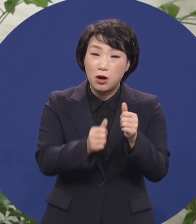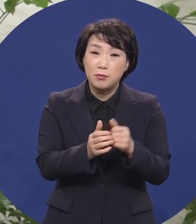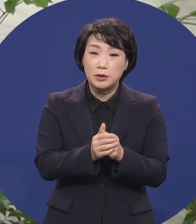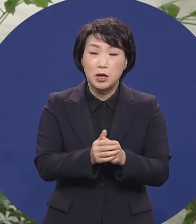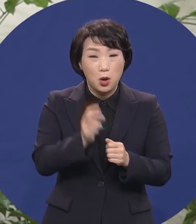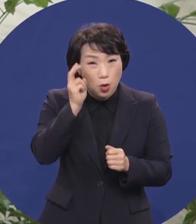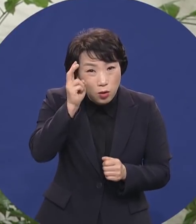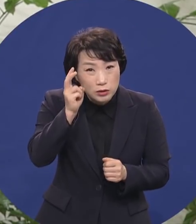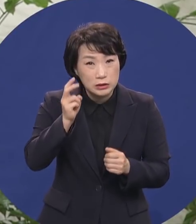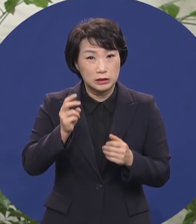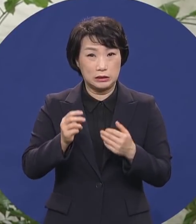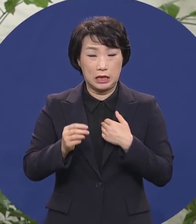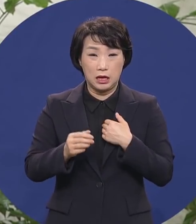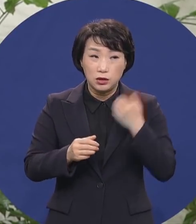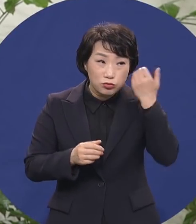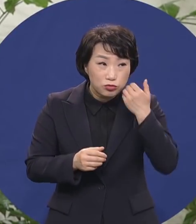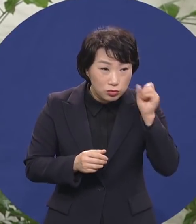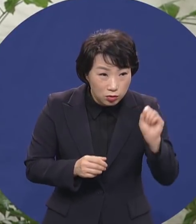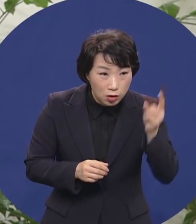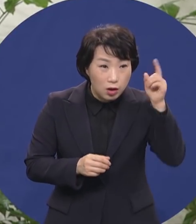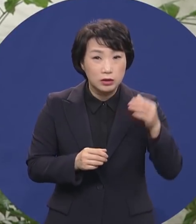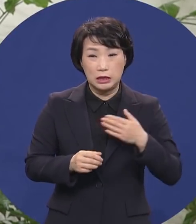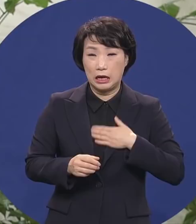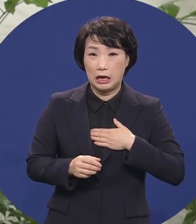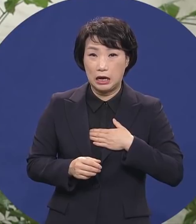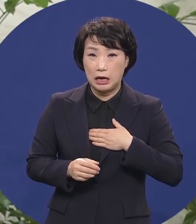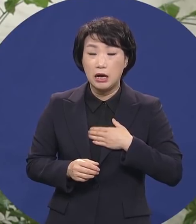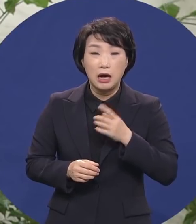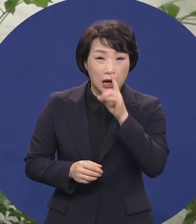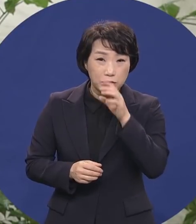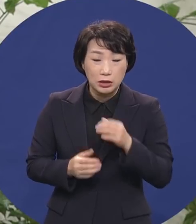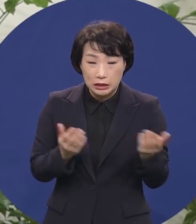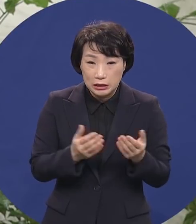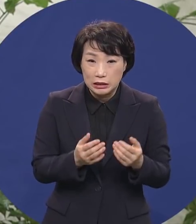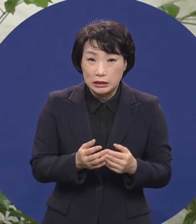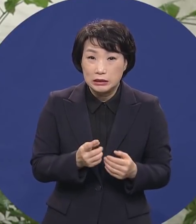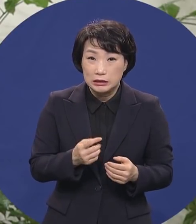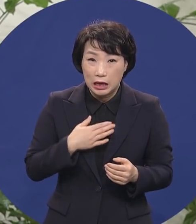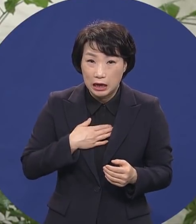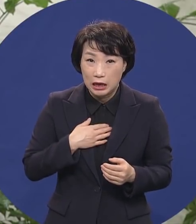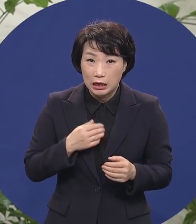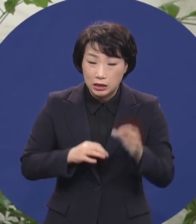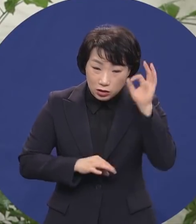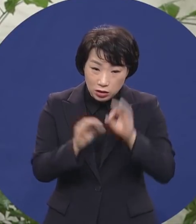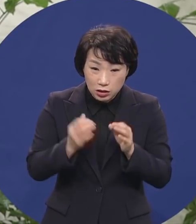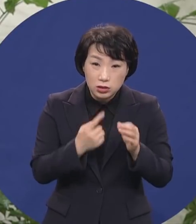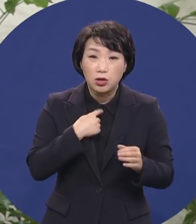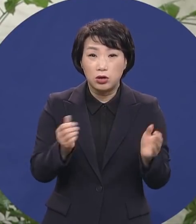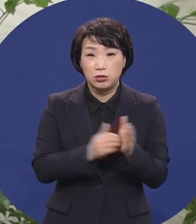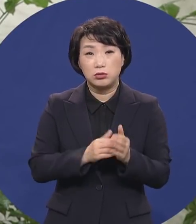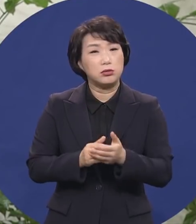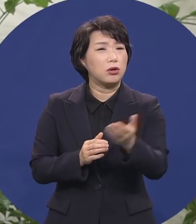시험이 혹시 누군가가 내가 알아서는 안 될 일을 나도 모르게 저질렀다고 한다면